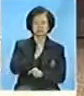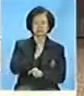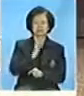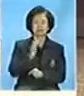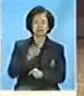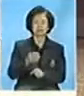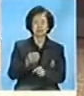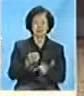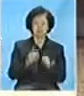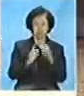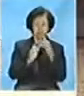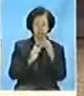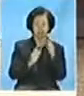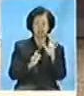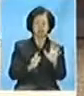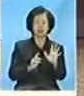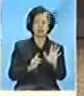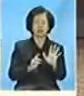ประการที่5